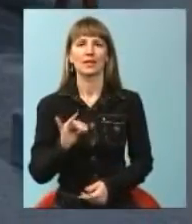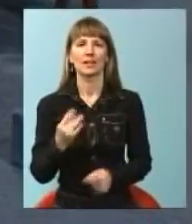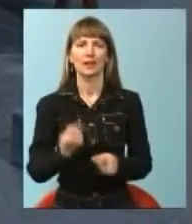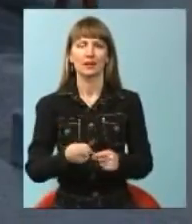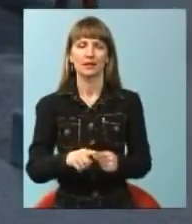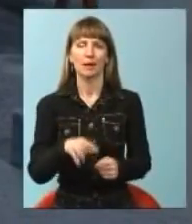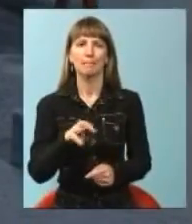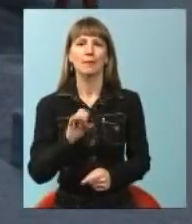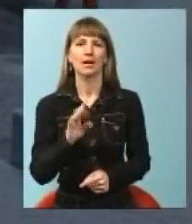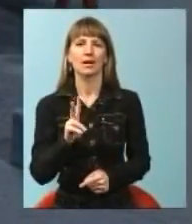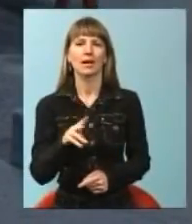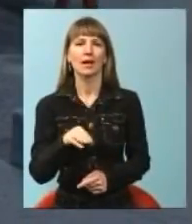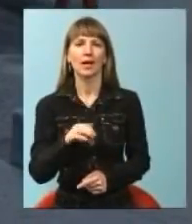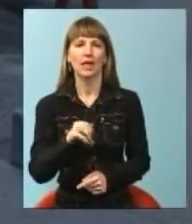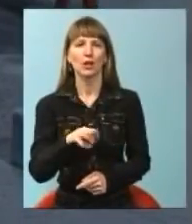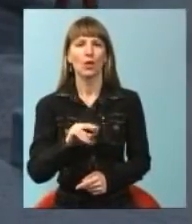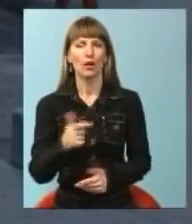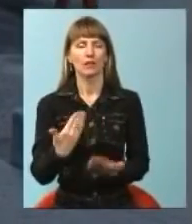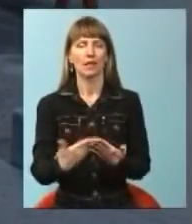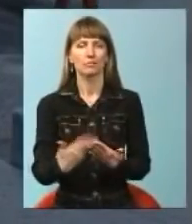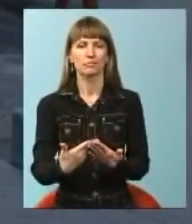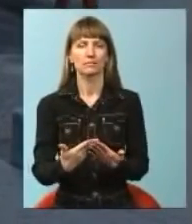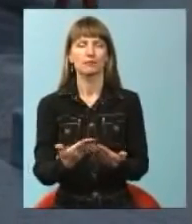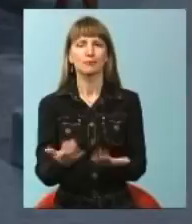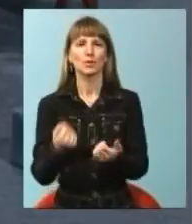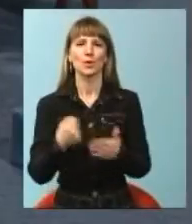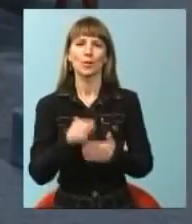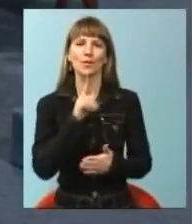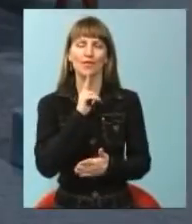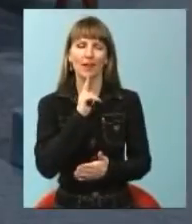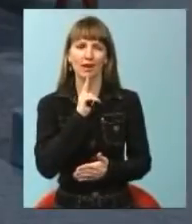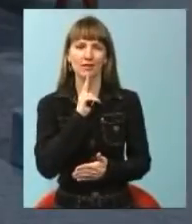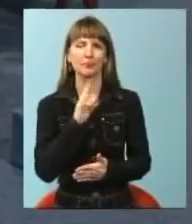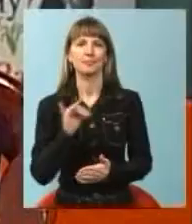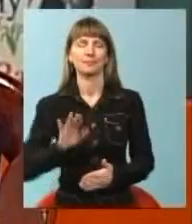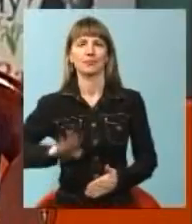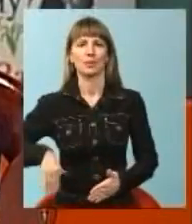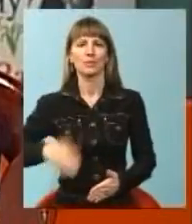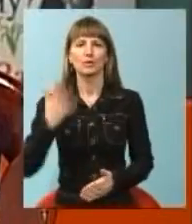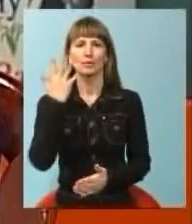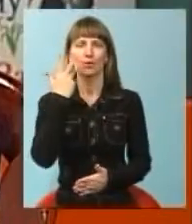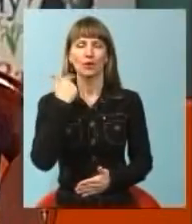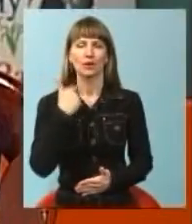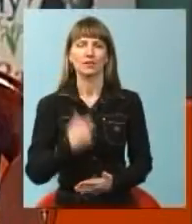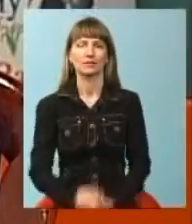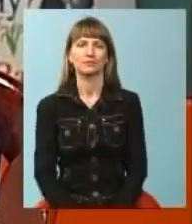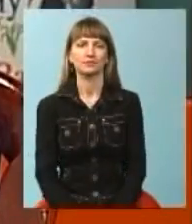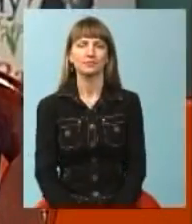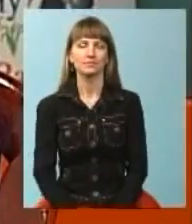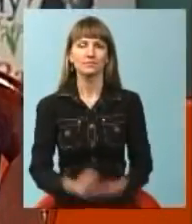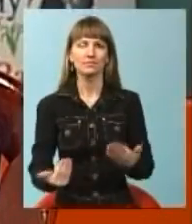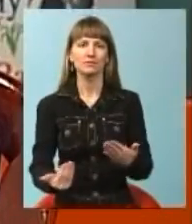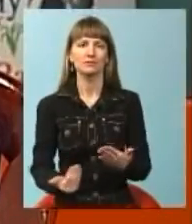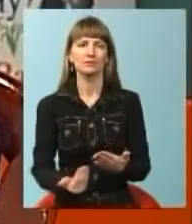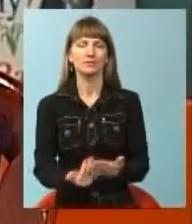Це маркетологи, наприклад, беруть до уваги. І потім, коли нове